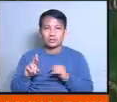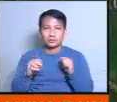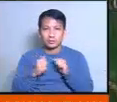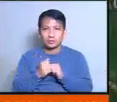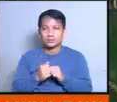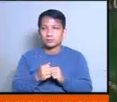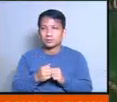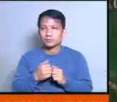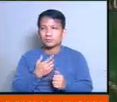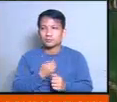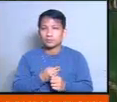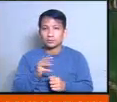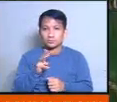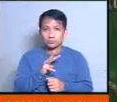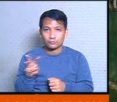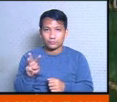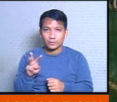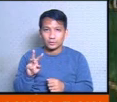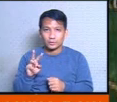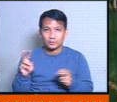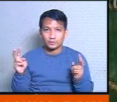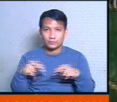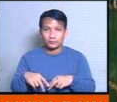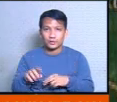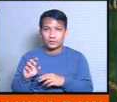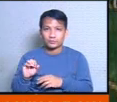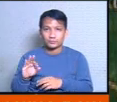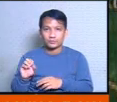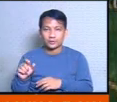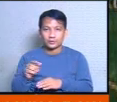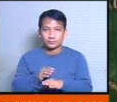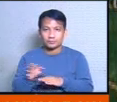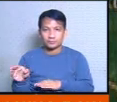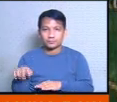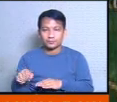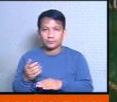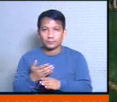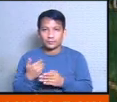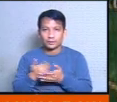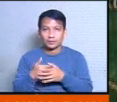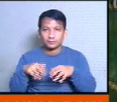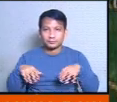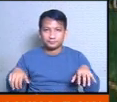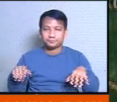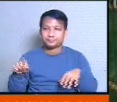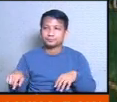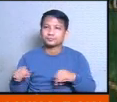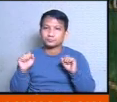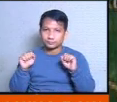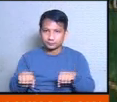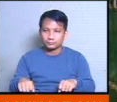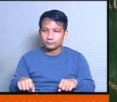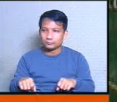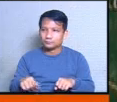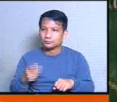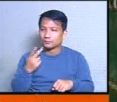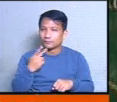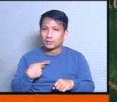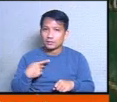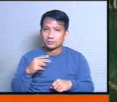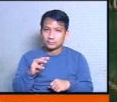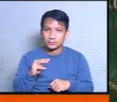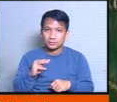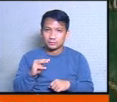ang kinakatakutang West Valley Fault na tagos ang ilang lugar sa Metro Manila at mga kalapit probinsya at pwede umanong magdulot ng